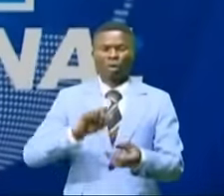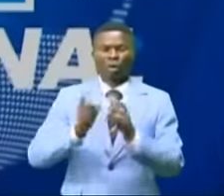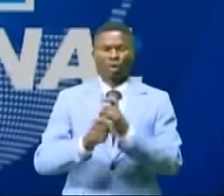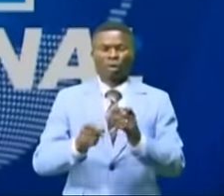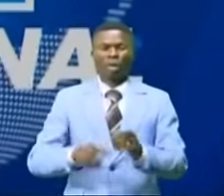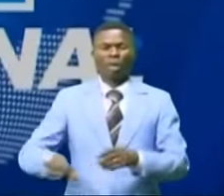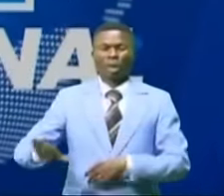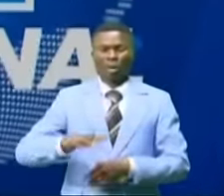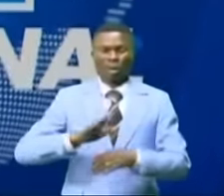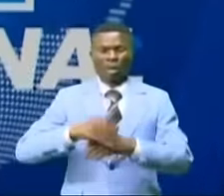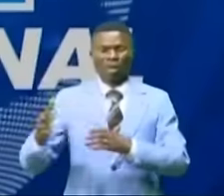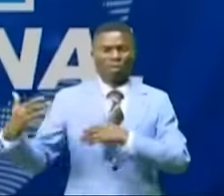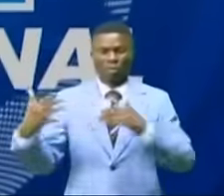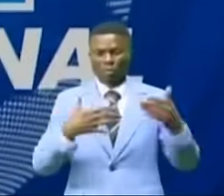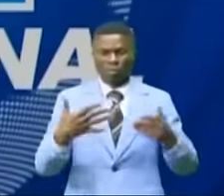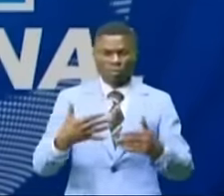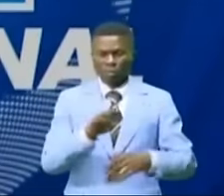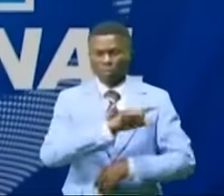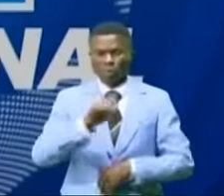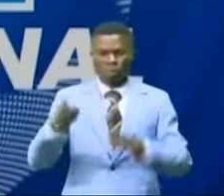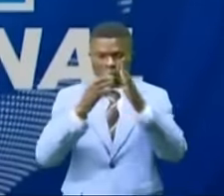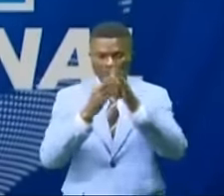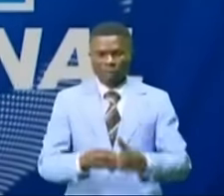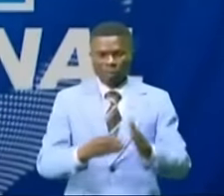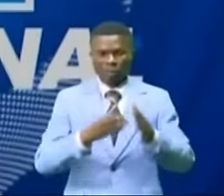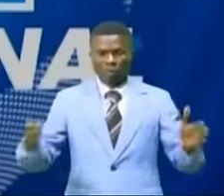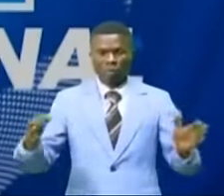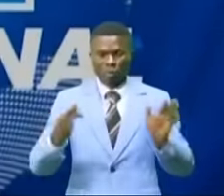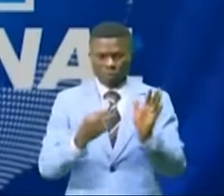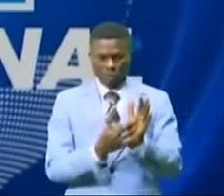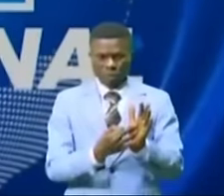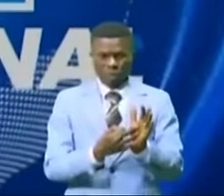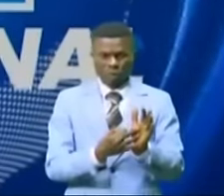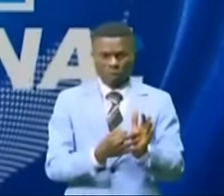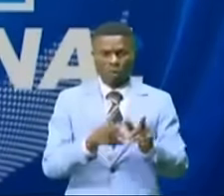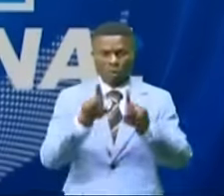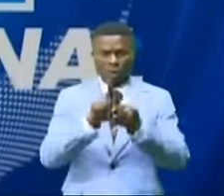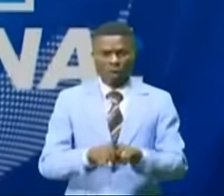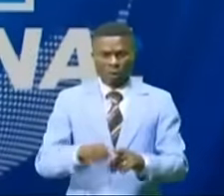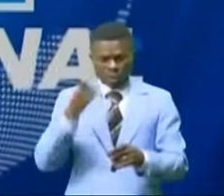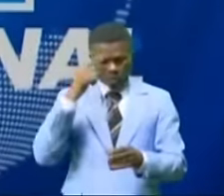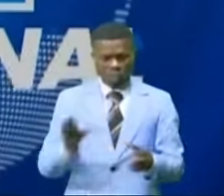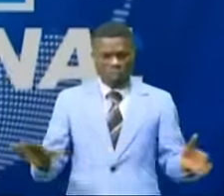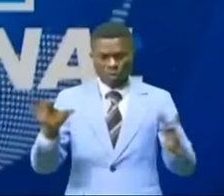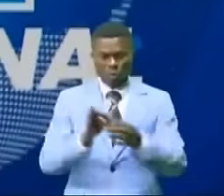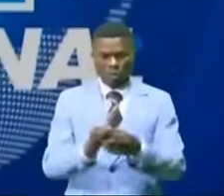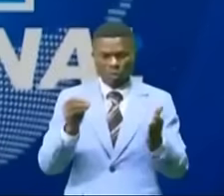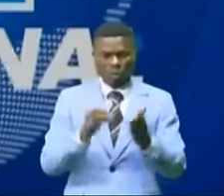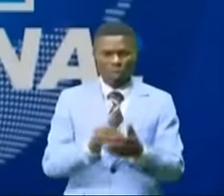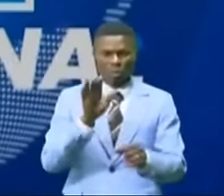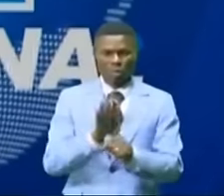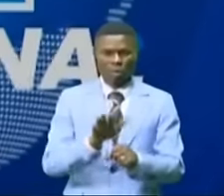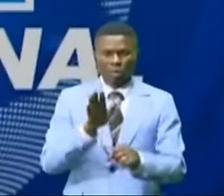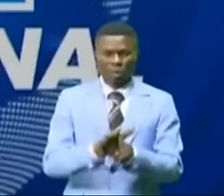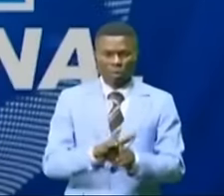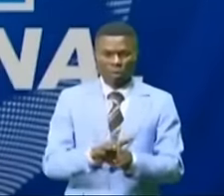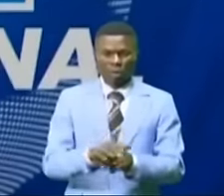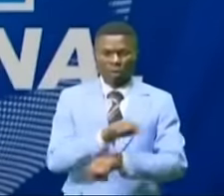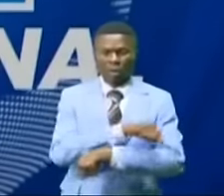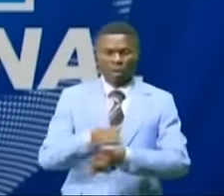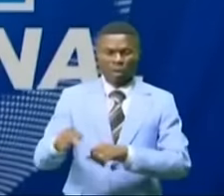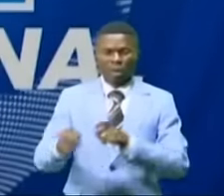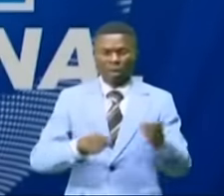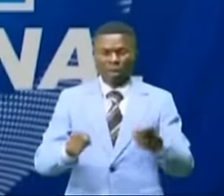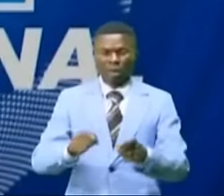pays après la guerre de 1998. Ainsi, en vue de réunifier les différentes administrations